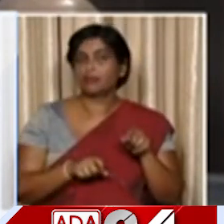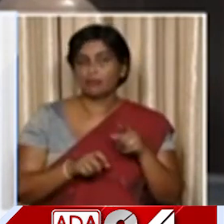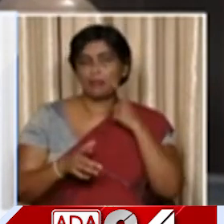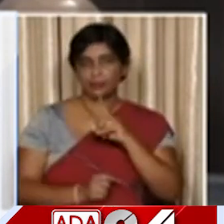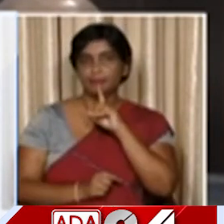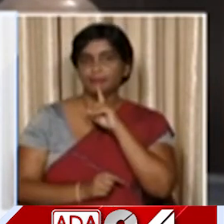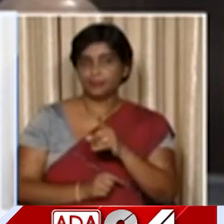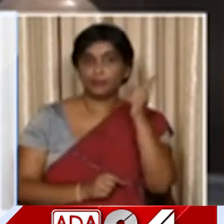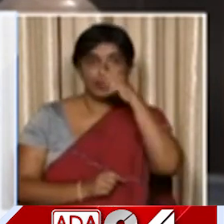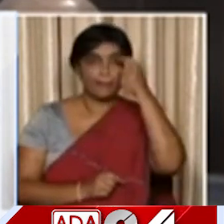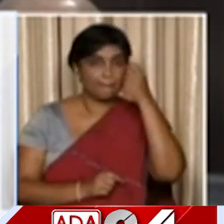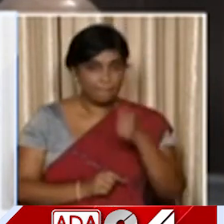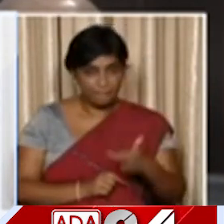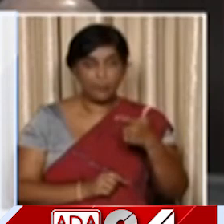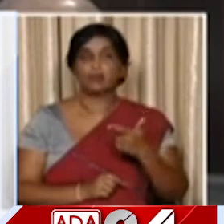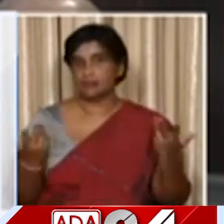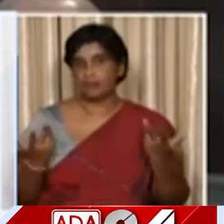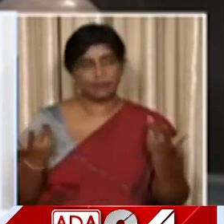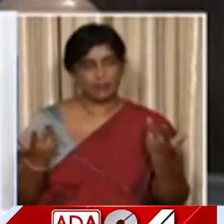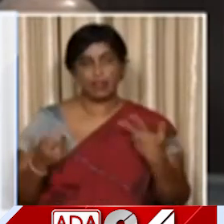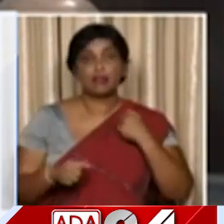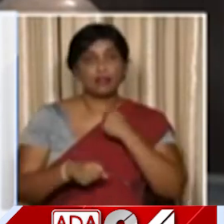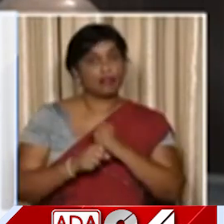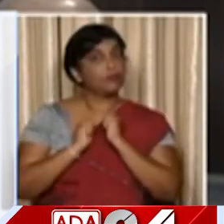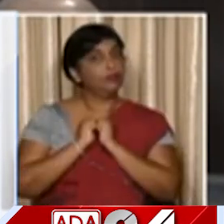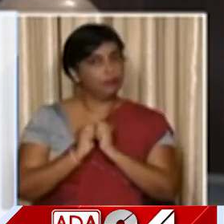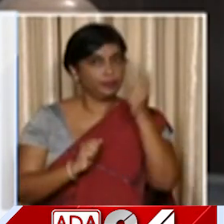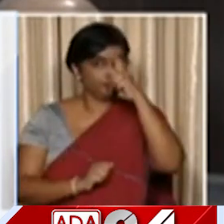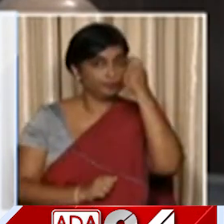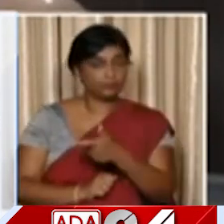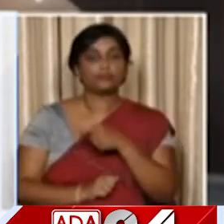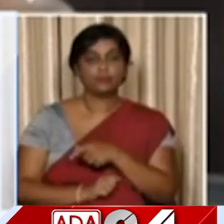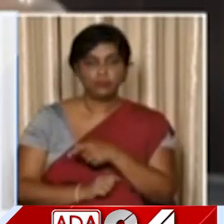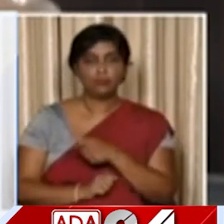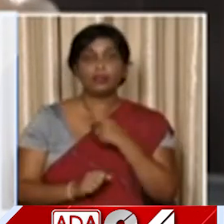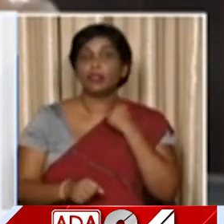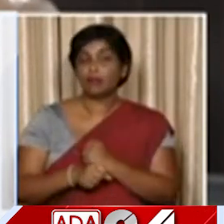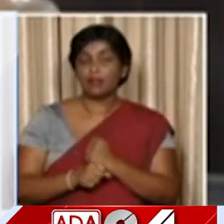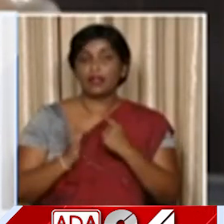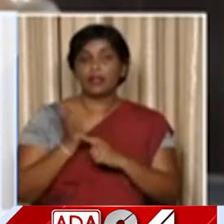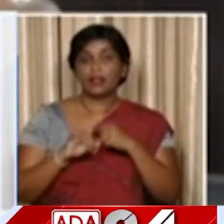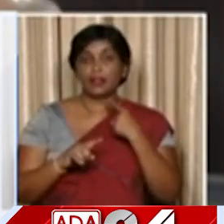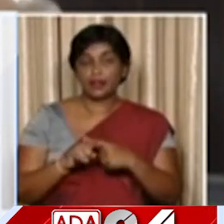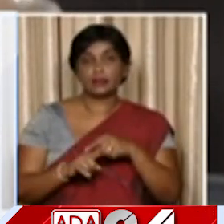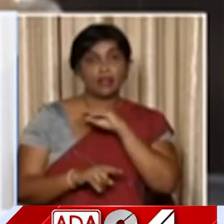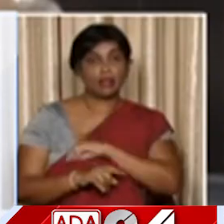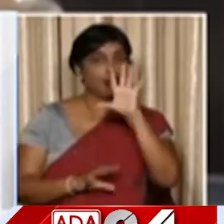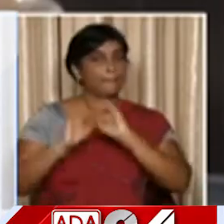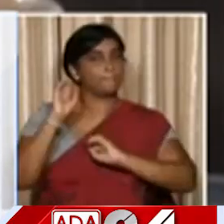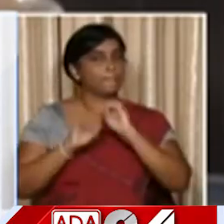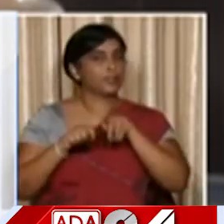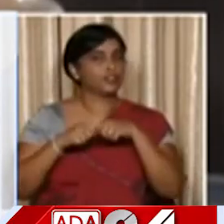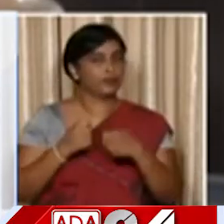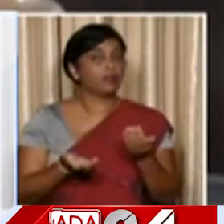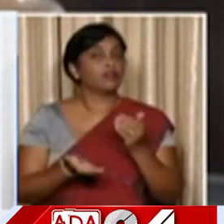පීඩාවට පත් වෙනවා. පඩි වැඩි කිරීම හිතුමතේ කරන්න බෑ. රජයේ සේවකයන්ට පඩි ගෙවීම සඳහා රජයේ බදු ආදායම් 35%ක් වැය වෙනවා.